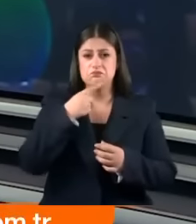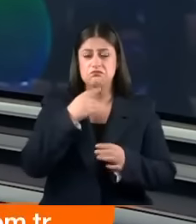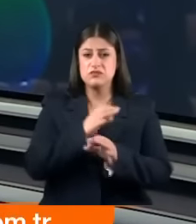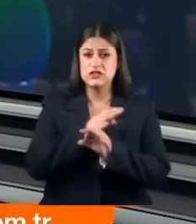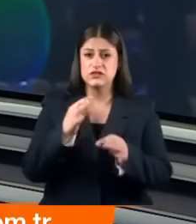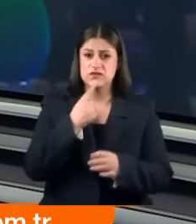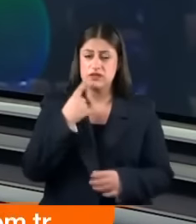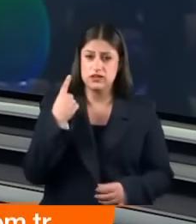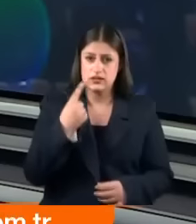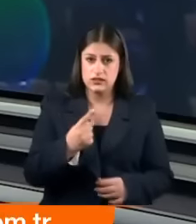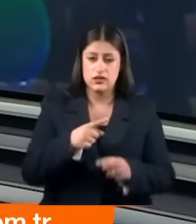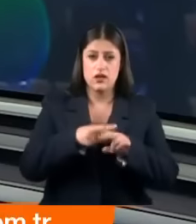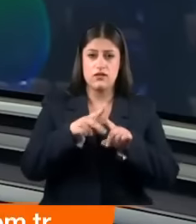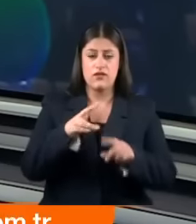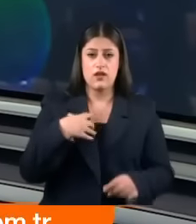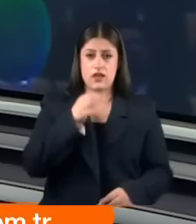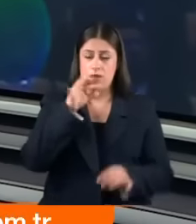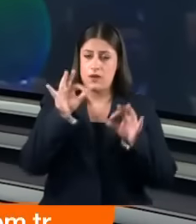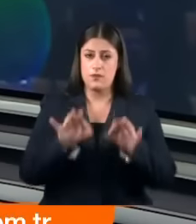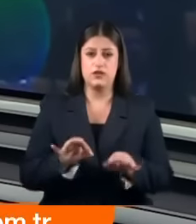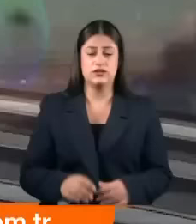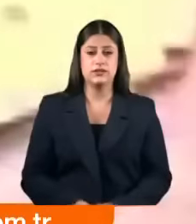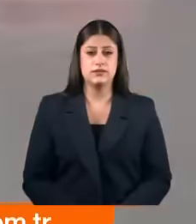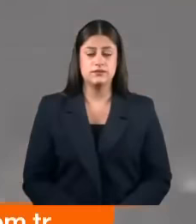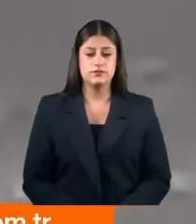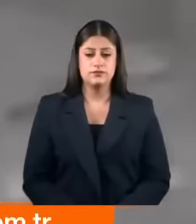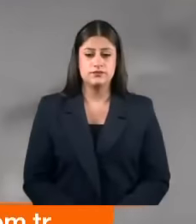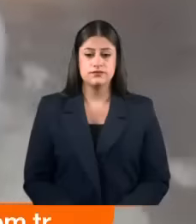sözleriyle güne damga vurdu. ATV Ana Haber başladı.